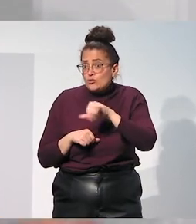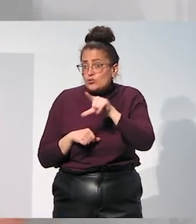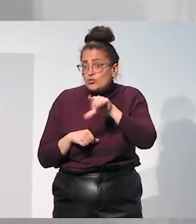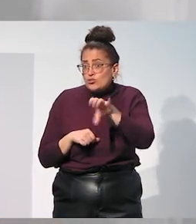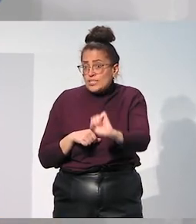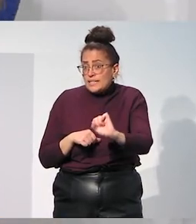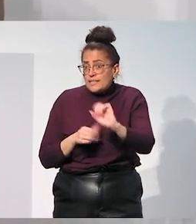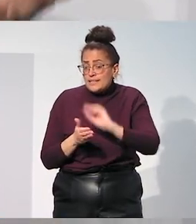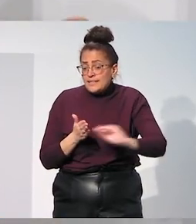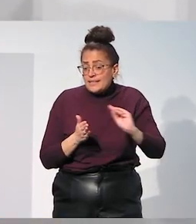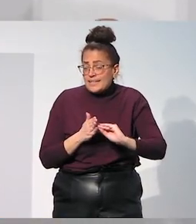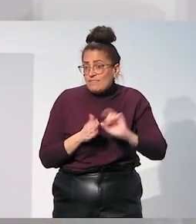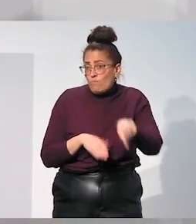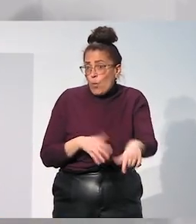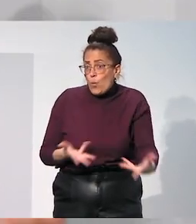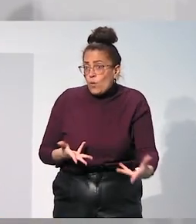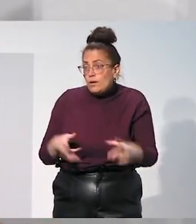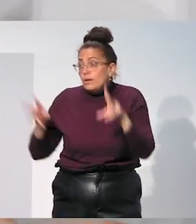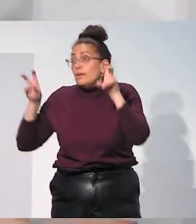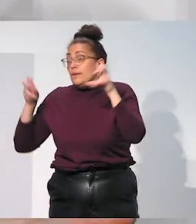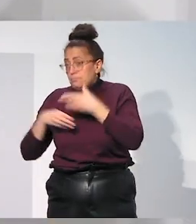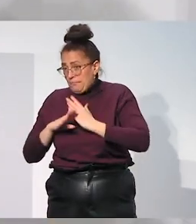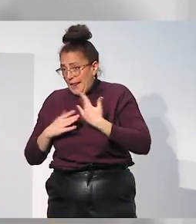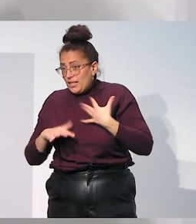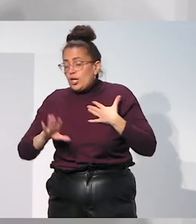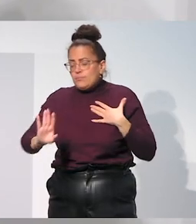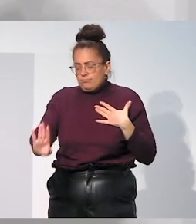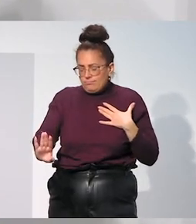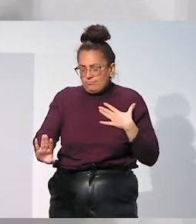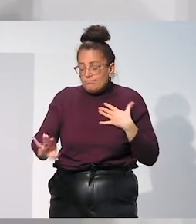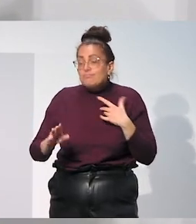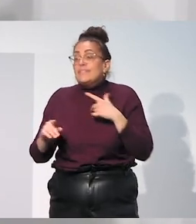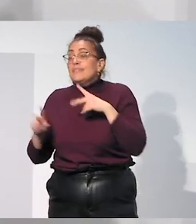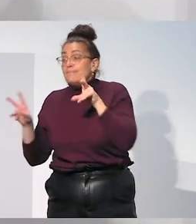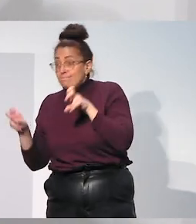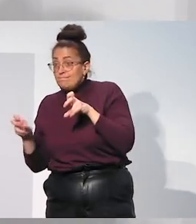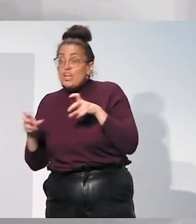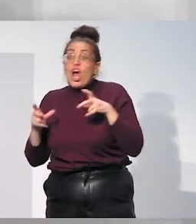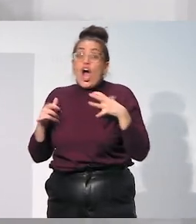de Gilles, j'ai le titre, vous voyez, hein, mais bon, j'ai le désir aussi, mais ça ne fait pas tout.